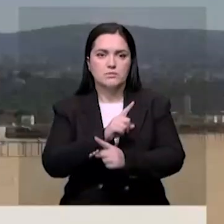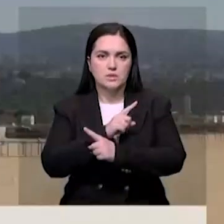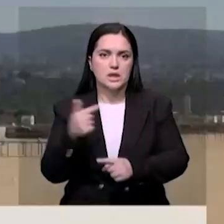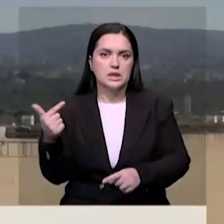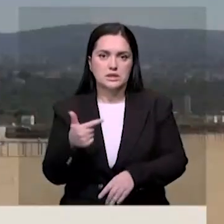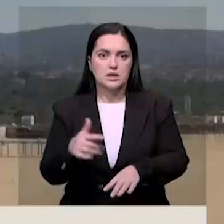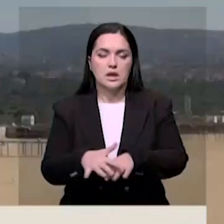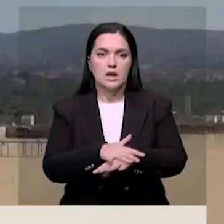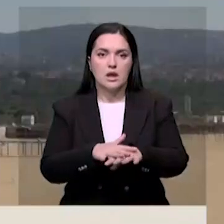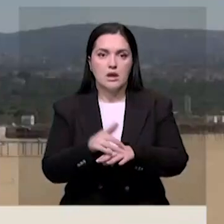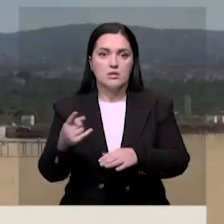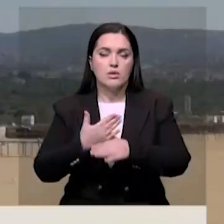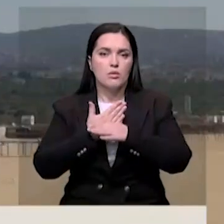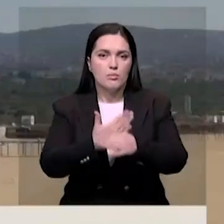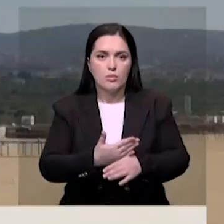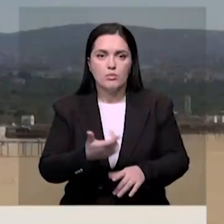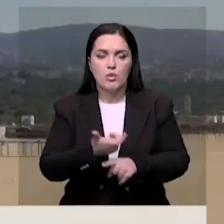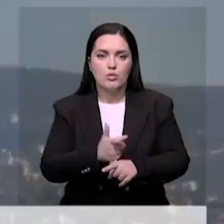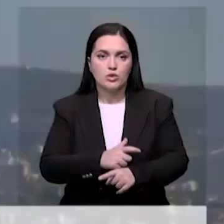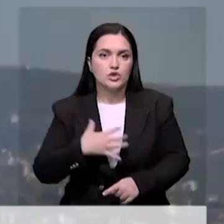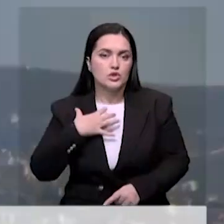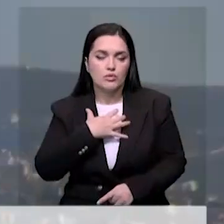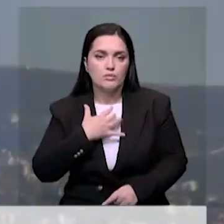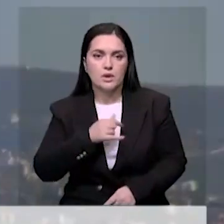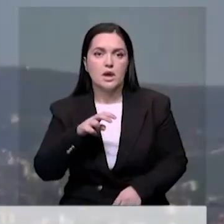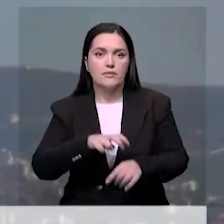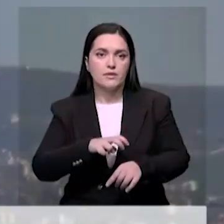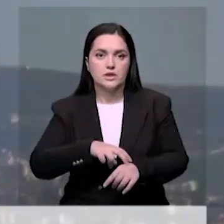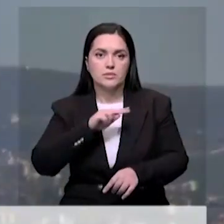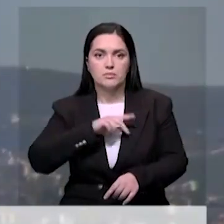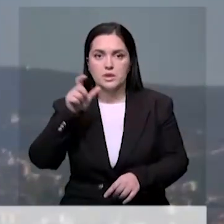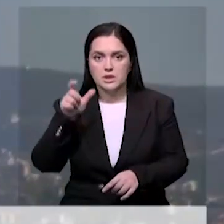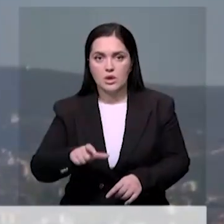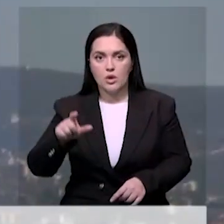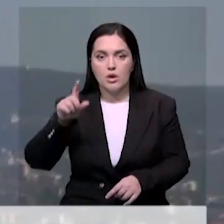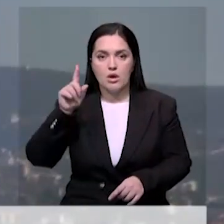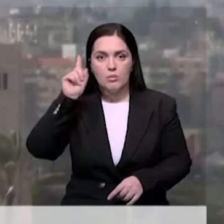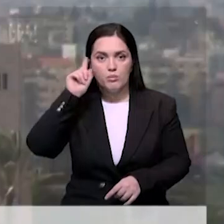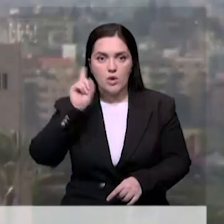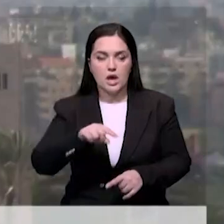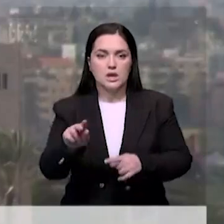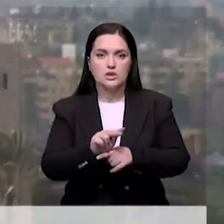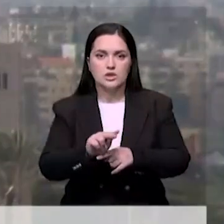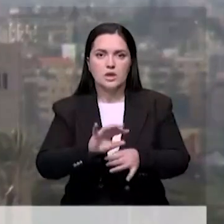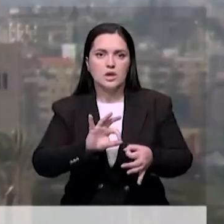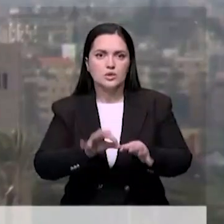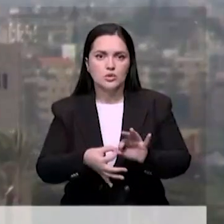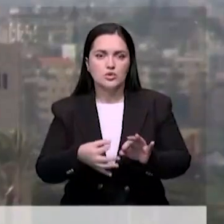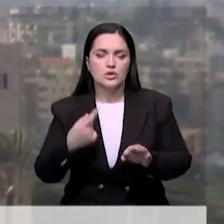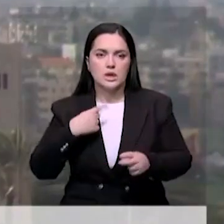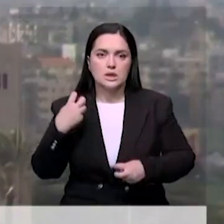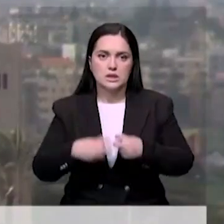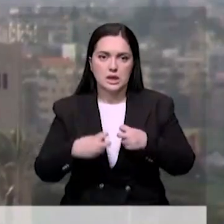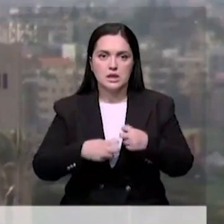тысячам смертей среди гражданского населения. При этом их помощь крайне важна, так как медицинские работники организации имеют